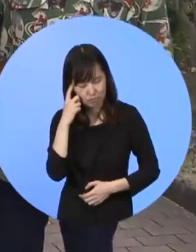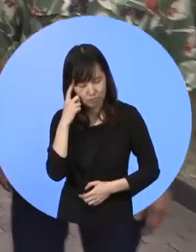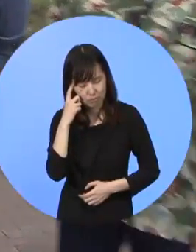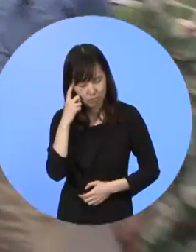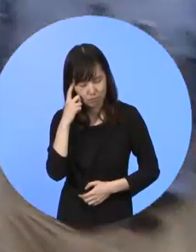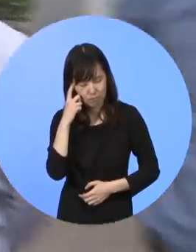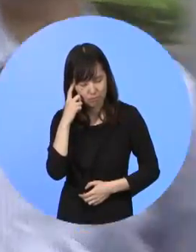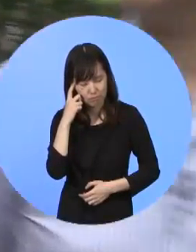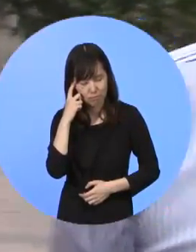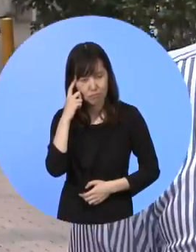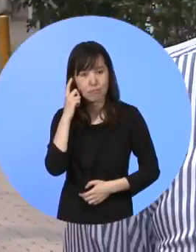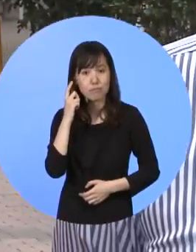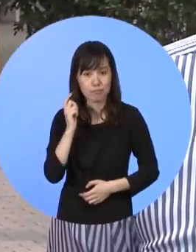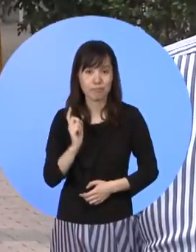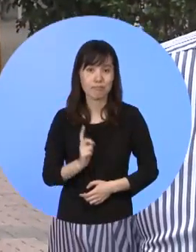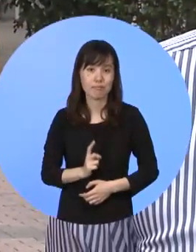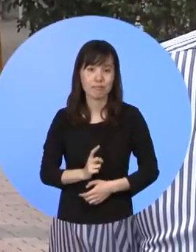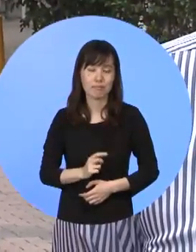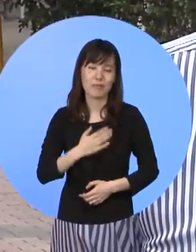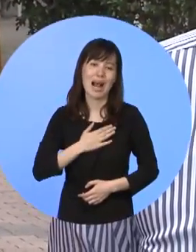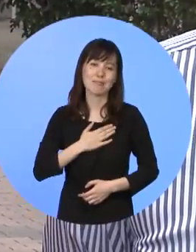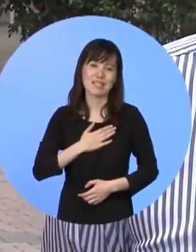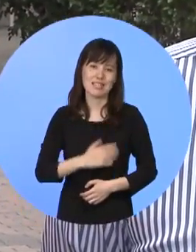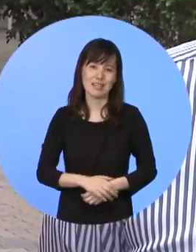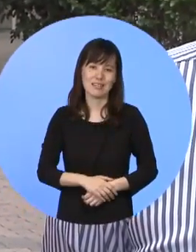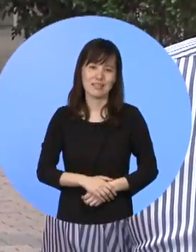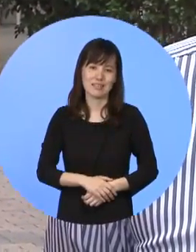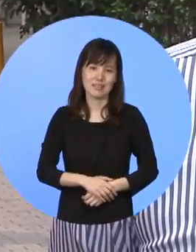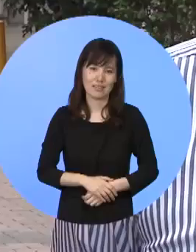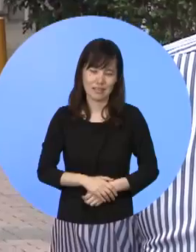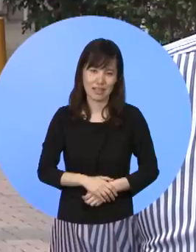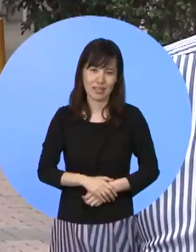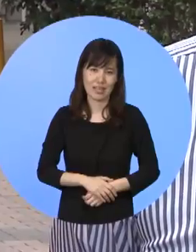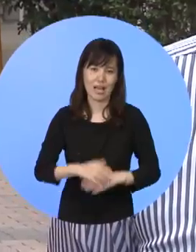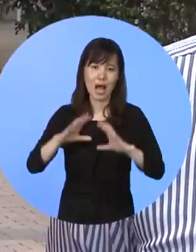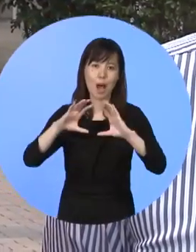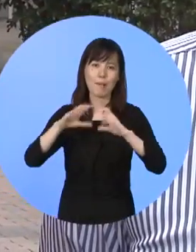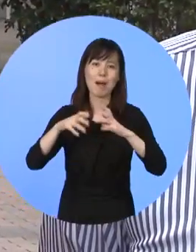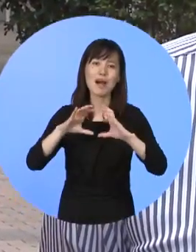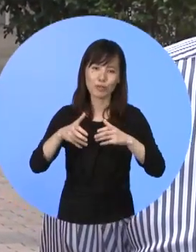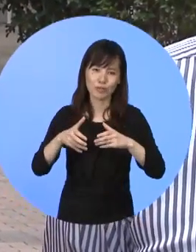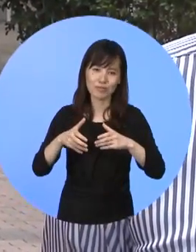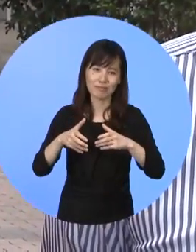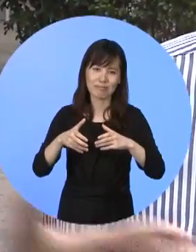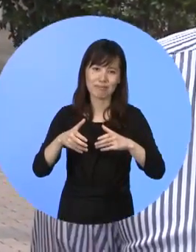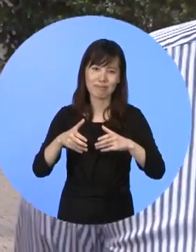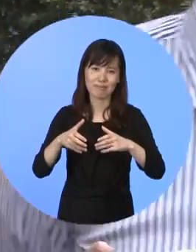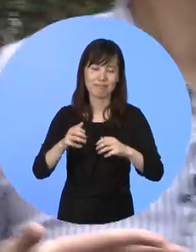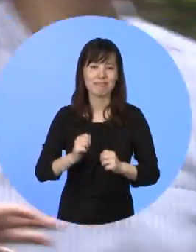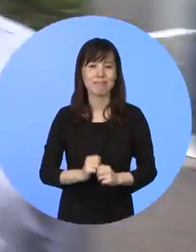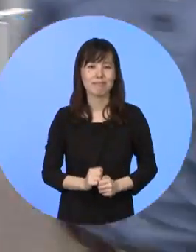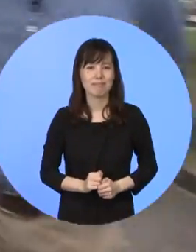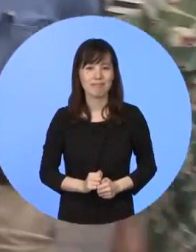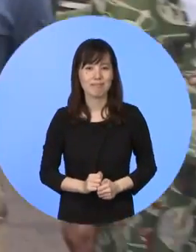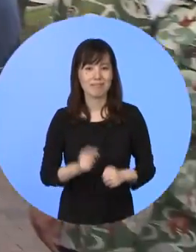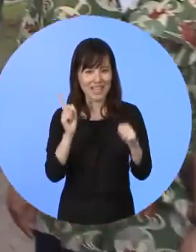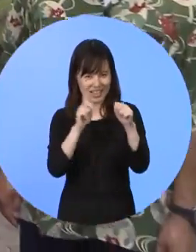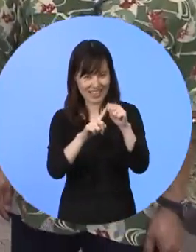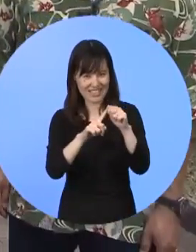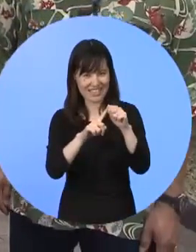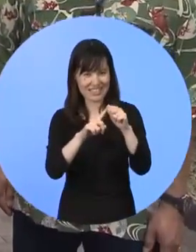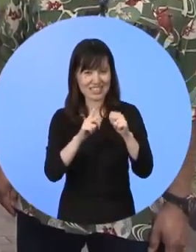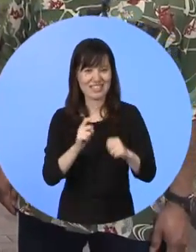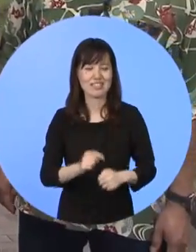ったということはですよ、わかりました、あるところ、それは万博です。どうですか。 正解です